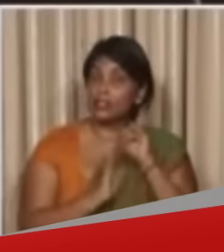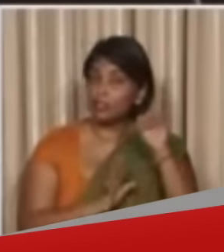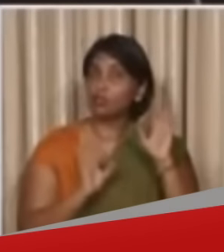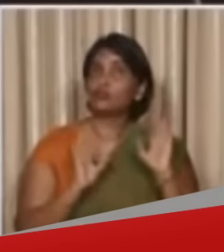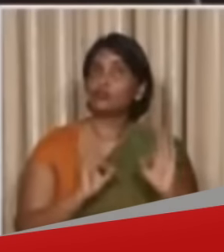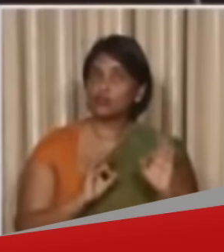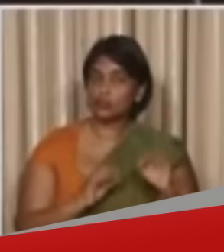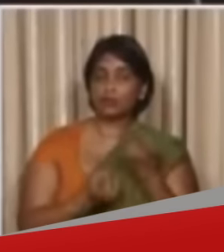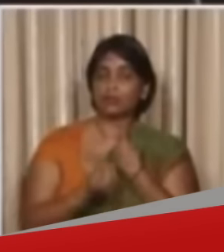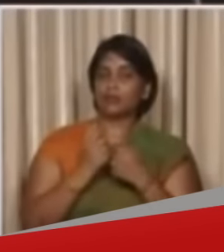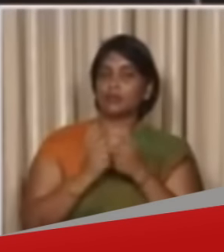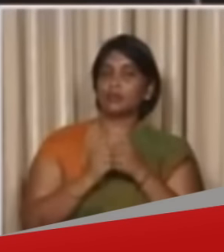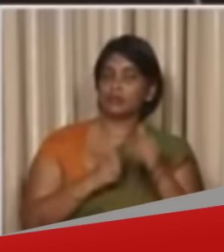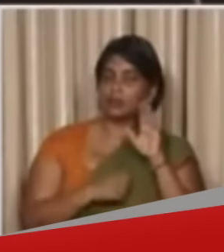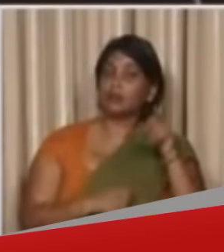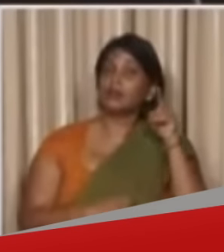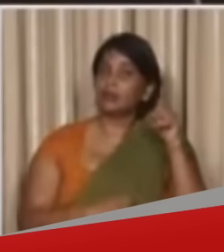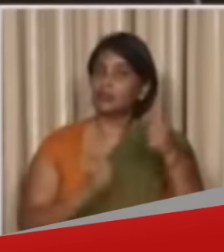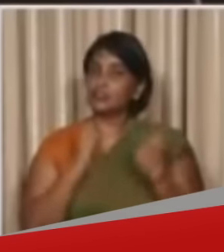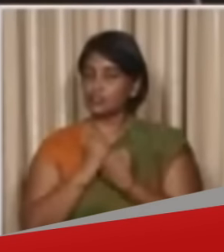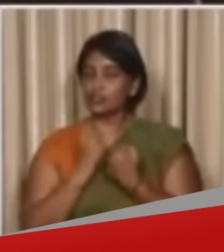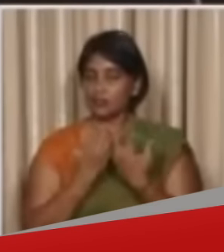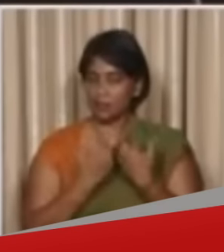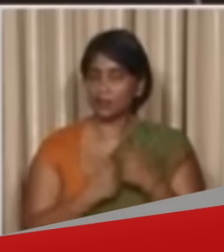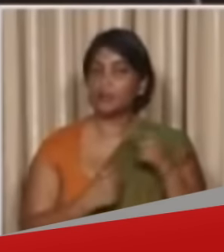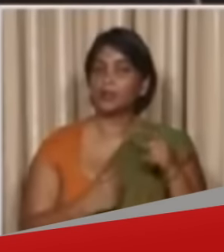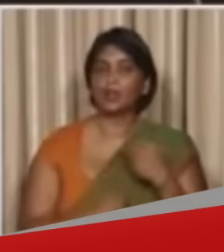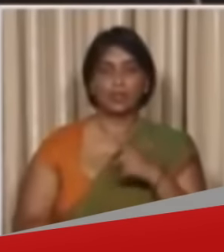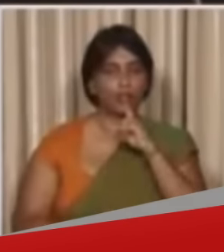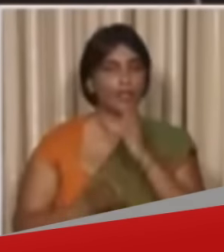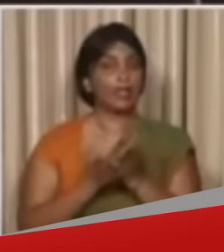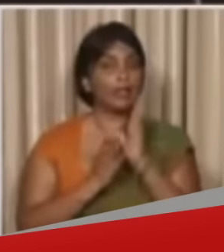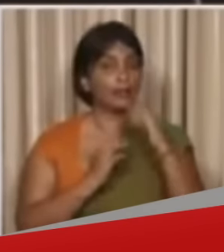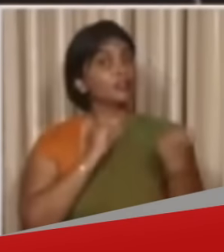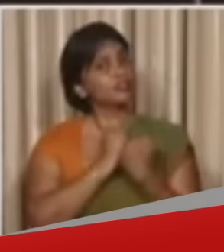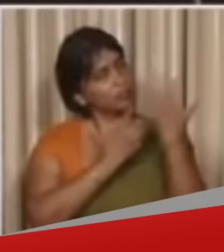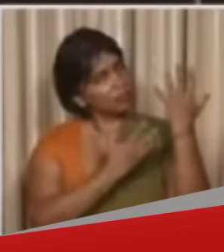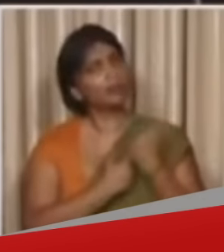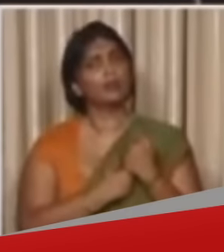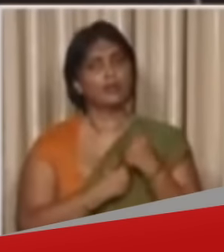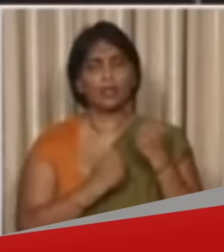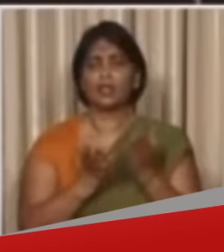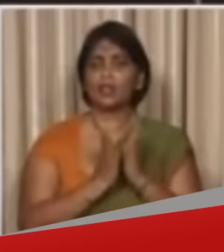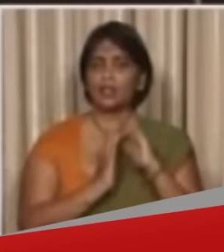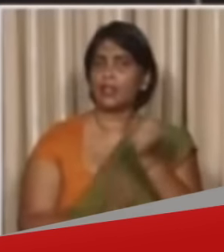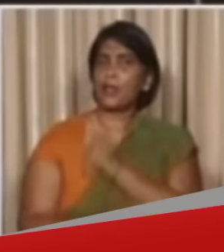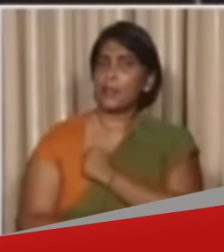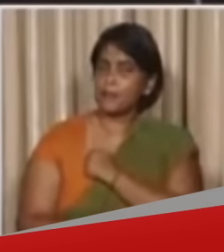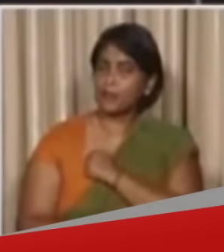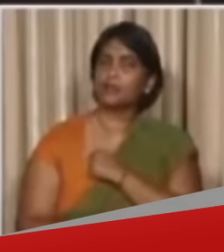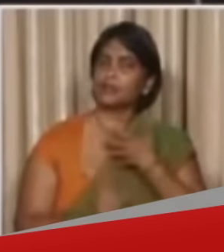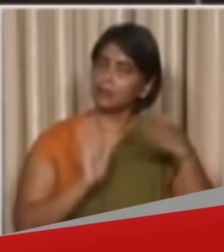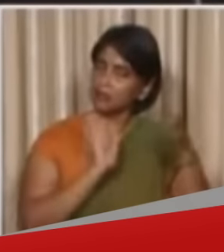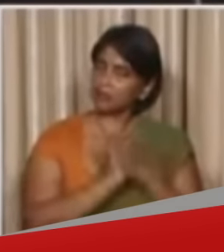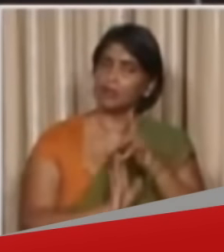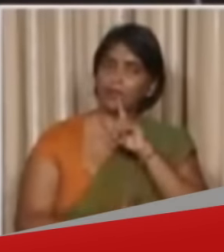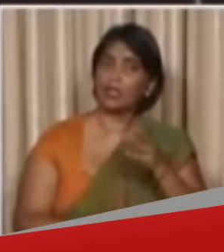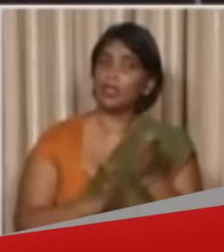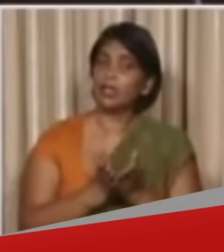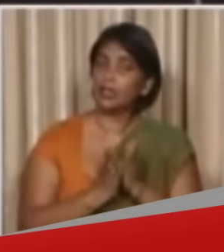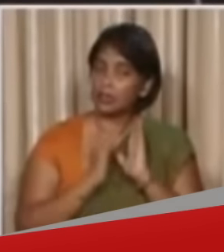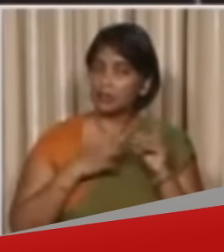ඉන්දියාව සූදානම් මේ පරීක්ෂණ පවත්වන්න ඒගොල්ලන්ගේ සහාය ලබා ගන්න මම කියනවා ඉන්දියාවේ සහාය ලබා ගන්න අපි ඉන්දියානු තානාපති වලත් එක්ක කතා කරපුවාම